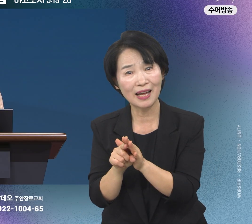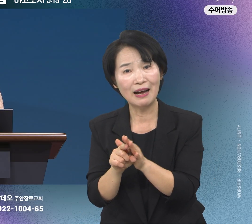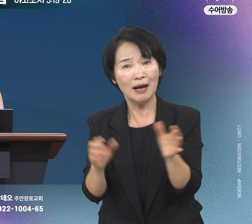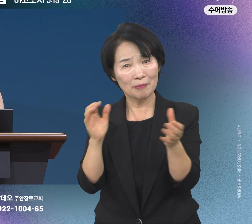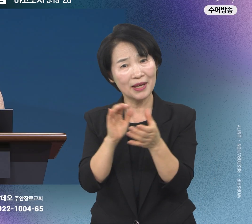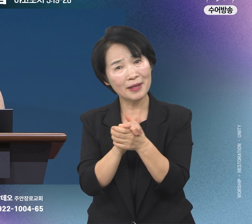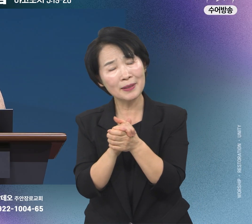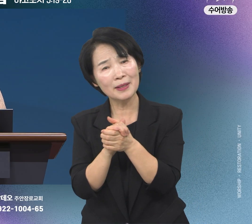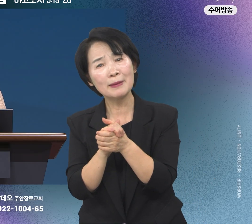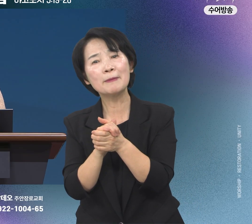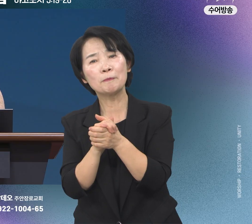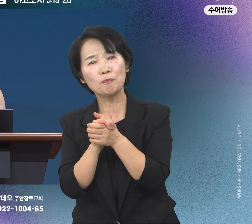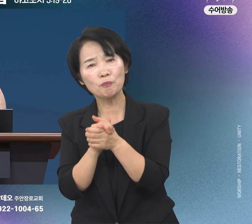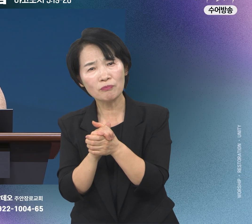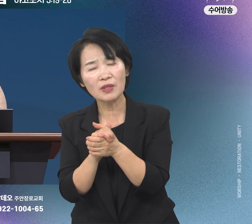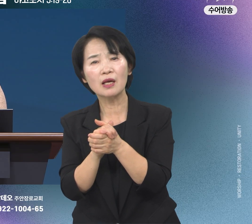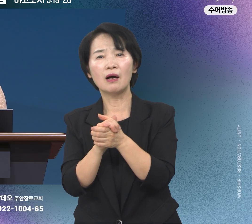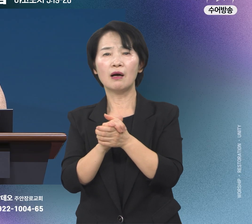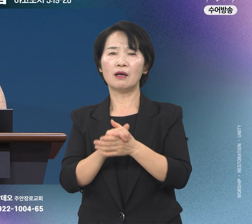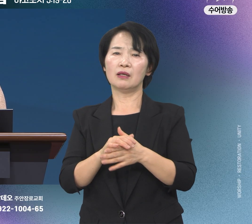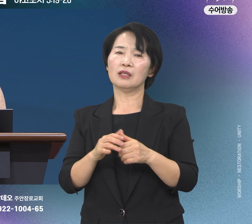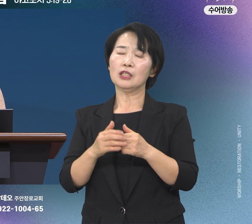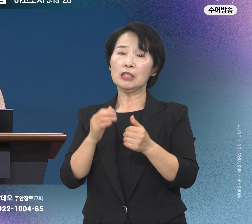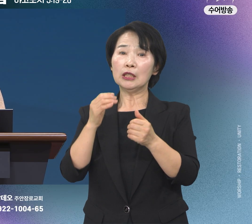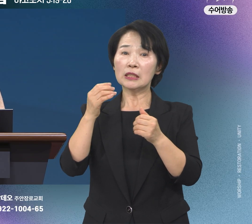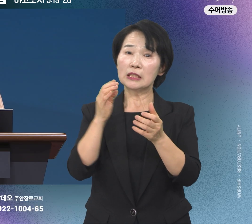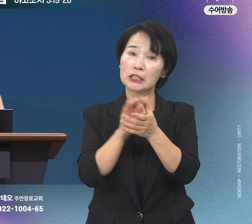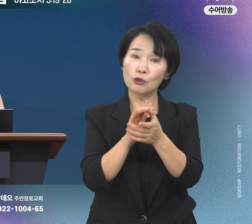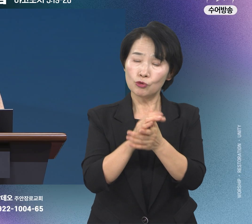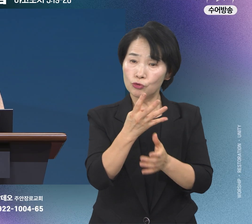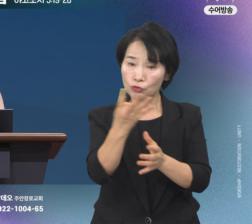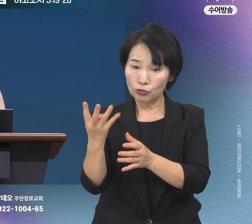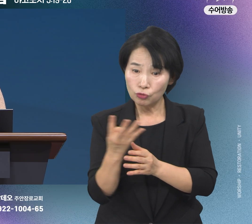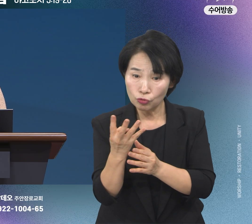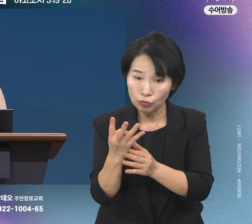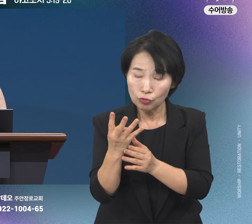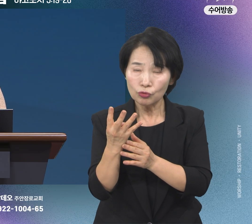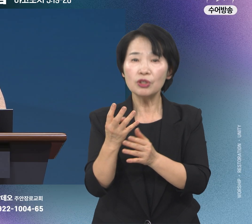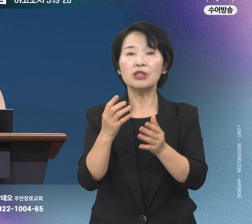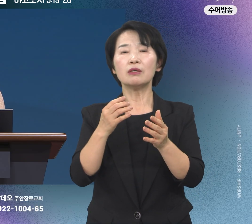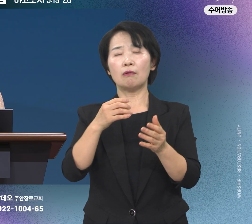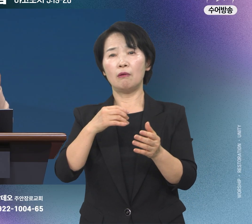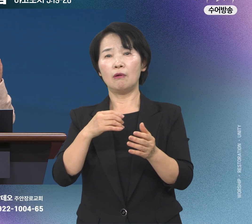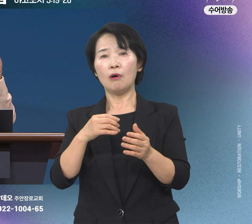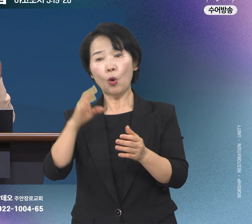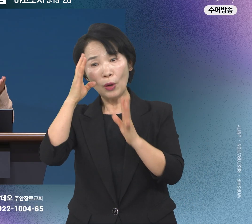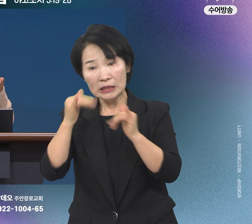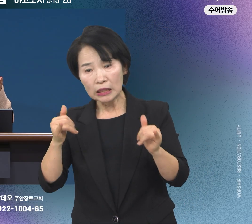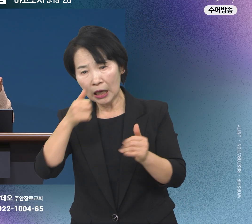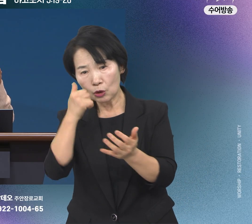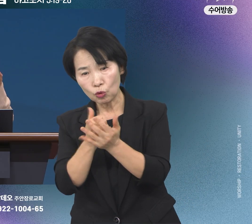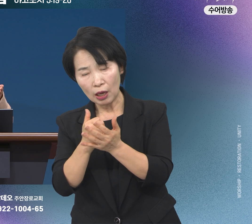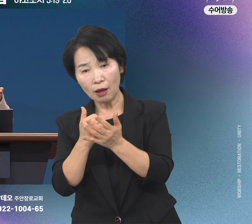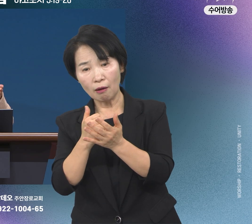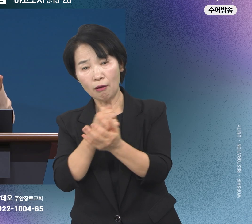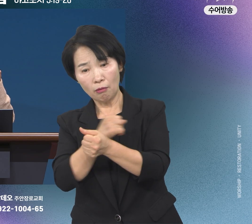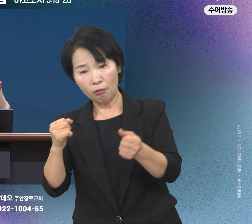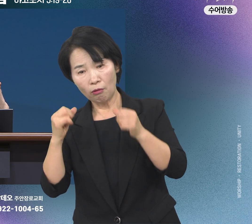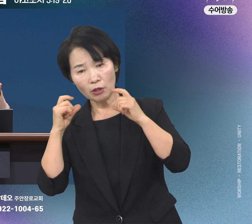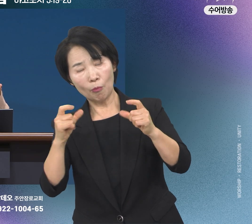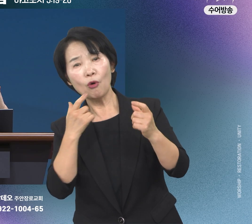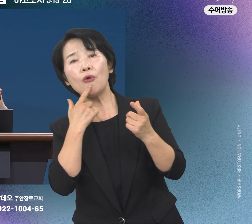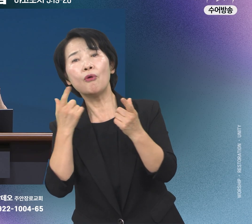그들의 믿음을 보시고 죄사함을 선포하신 그 예수 그리스도의 놀라우신 사랑이, 저는 여러분들의